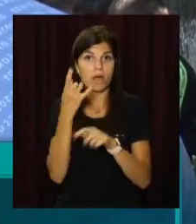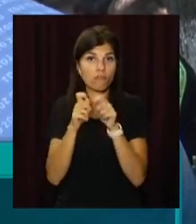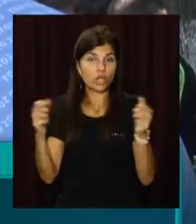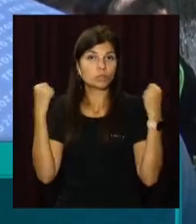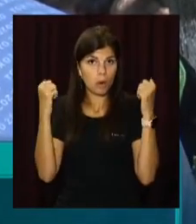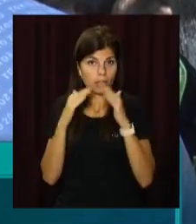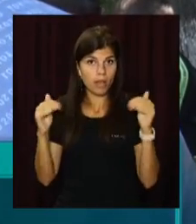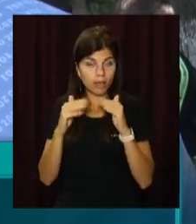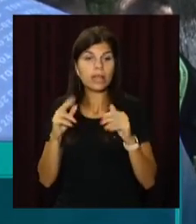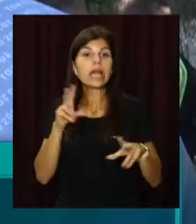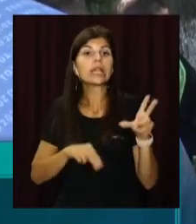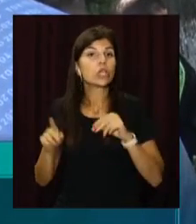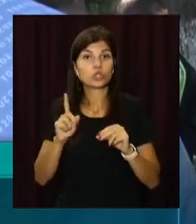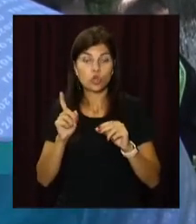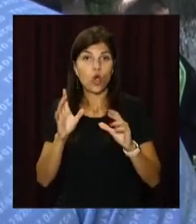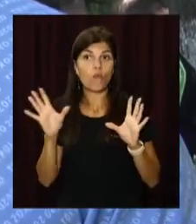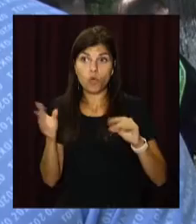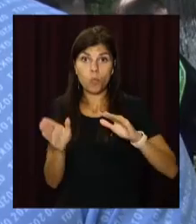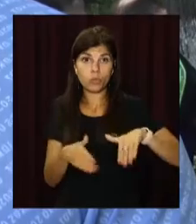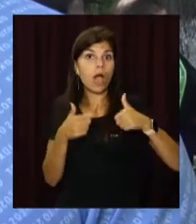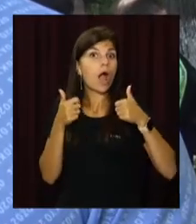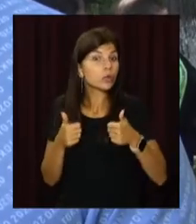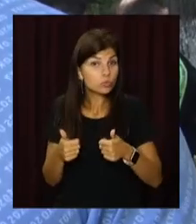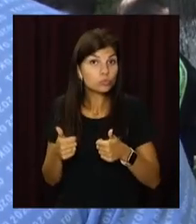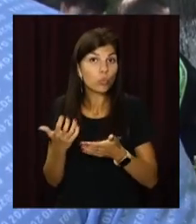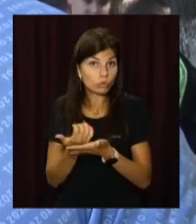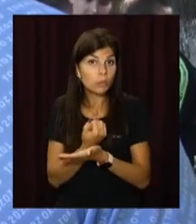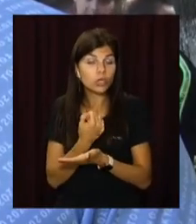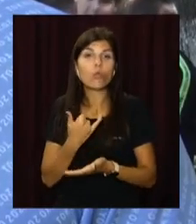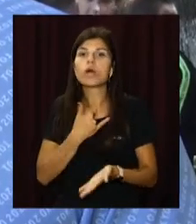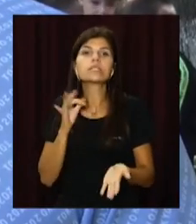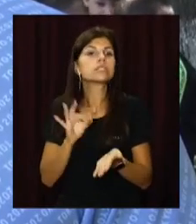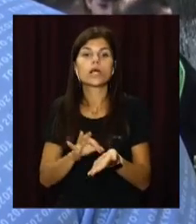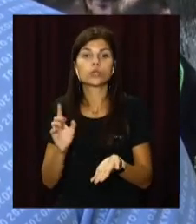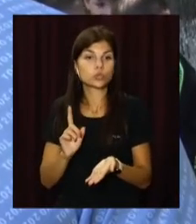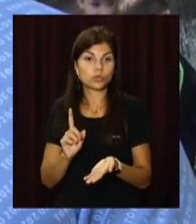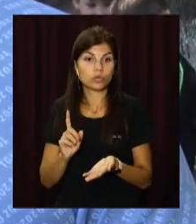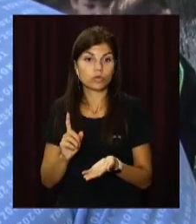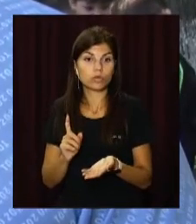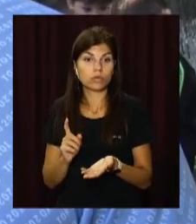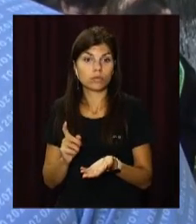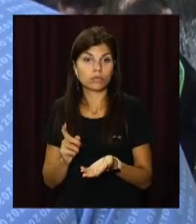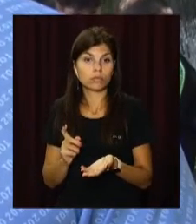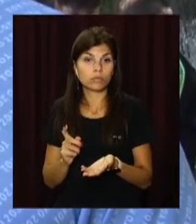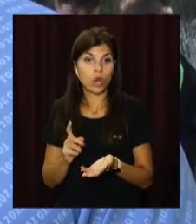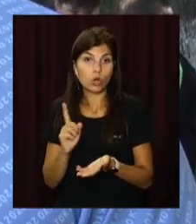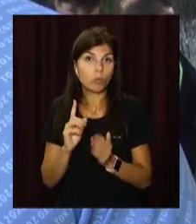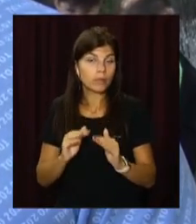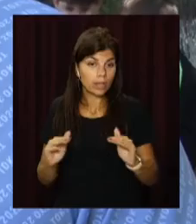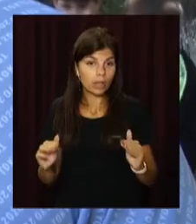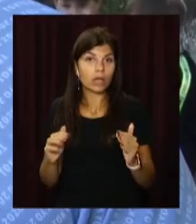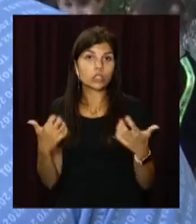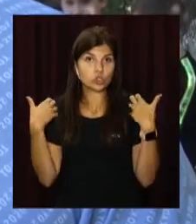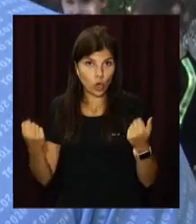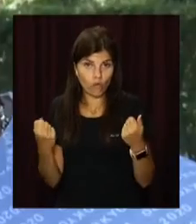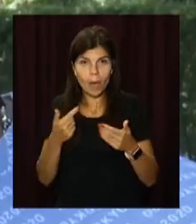спортивний лагерь. Сподіваємося, що пройде все успішно. Наша цель – чтобы детки набрали